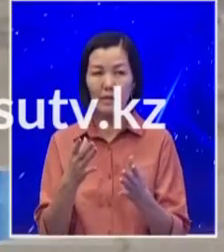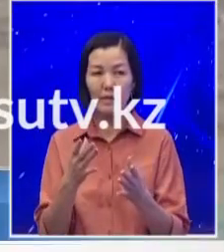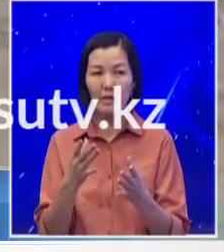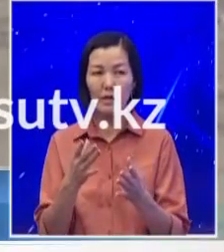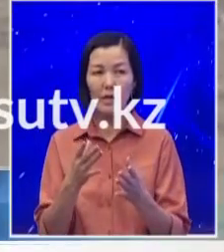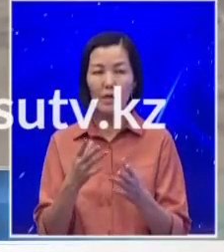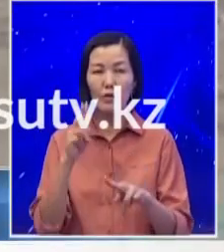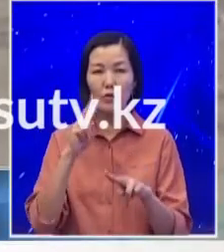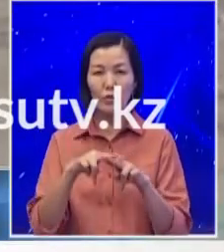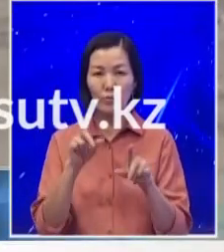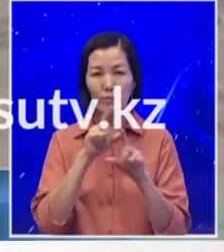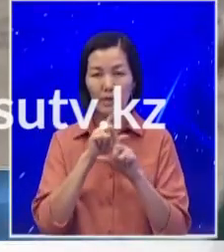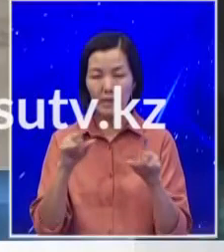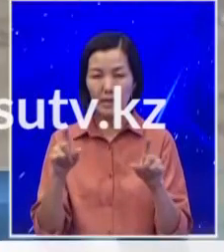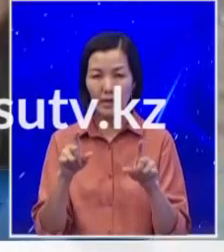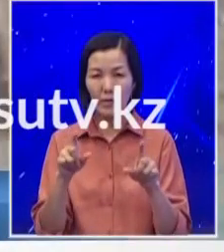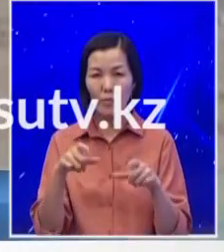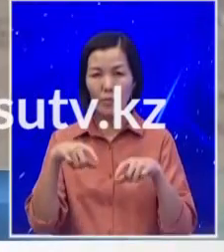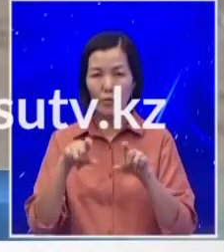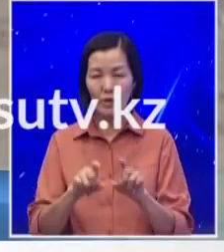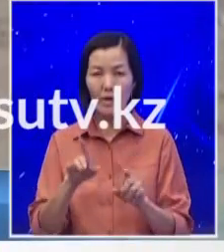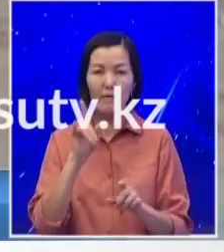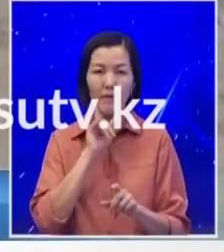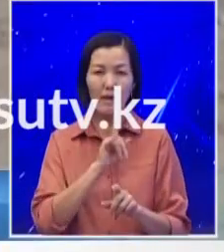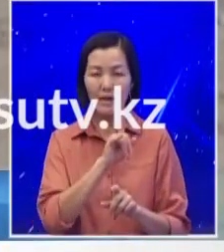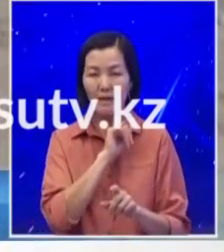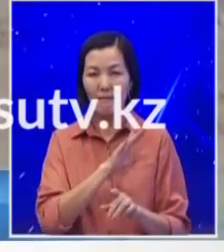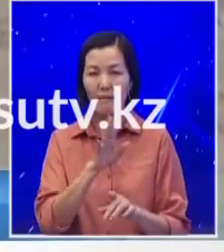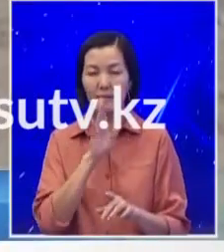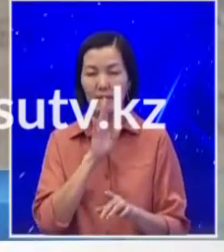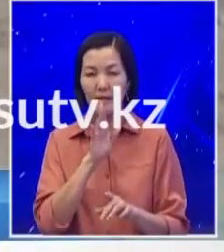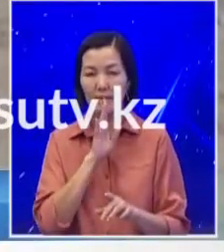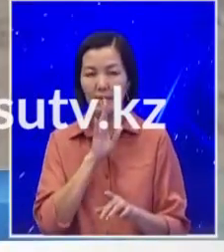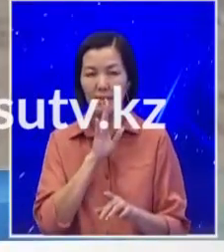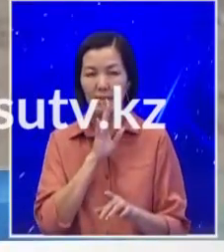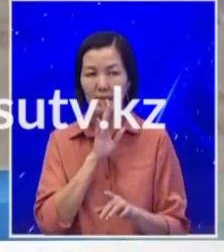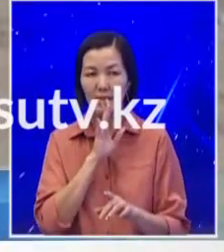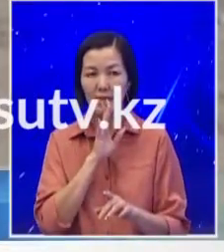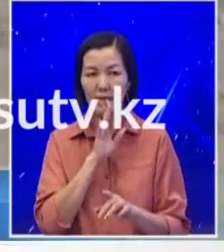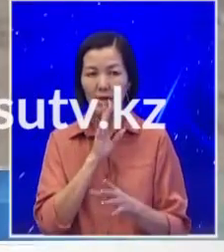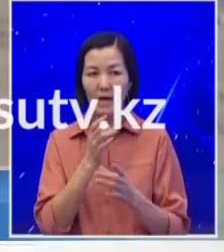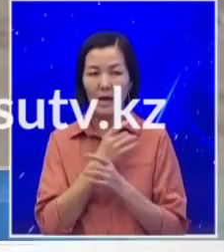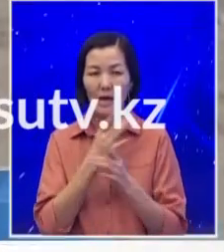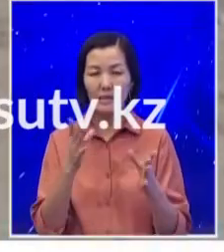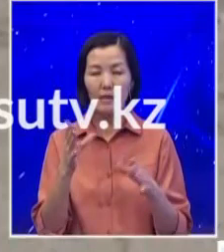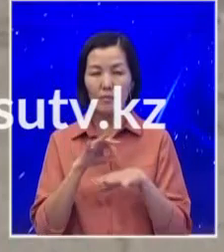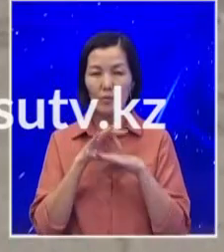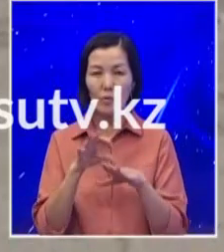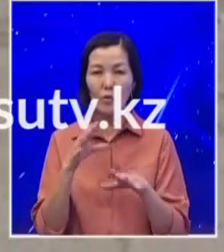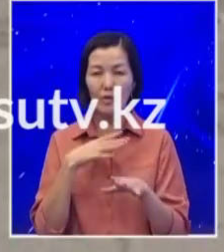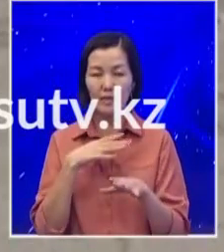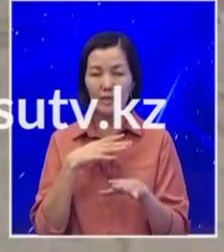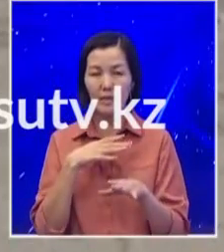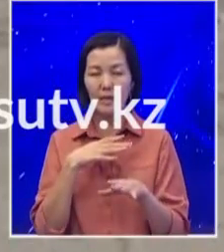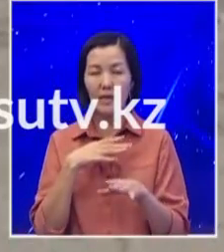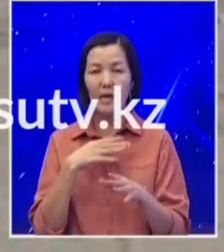бодаумен келгенін білмеген жан, осынау бейбіт заманның мамыражай күннің де қадырын білмесі анық. Аталарымыз толарсақтан